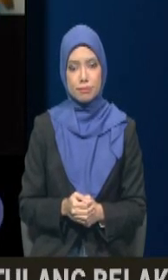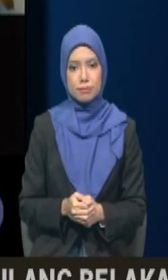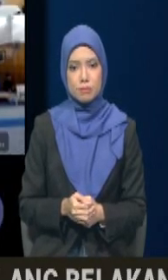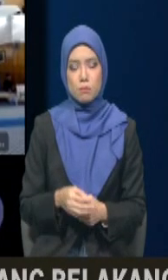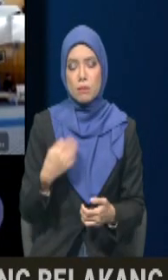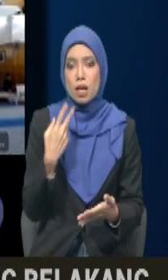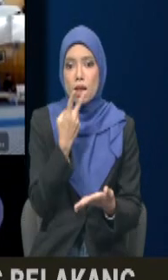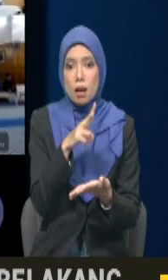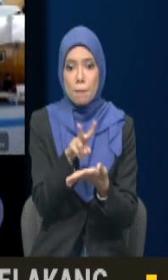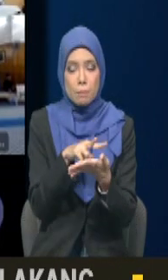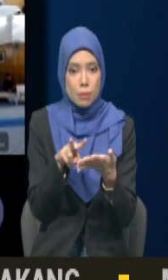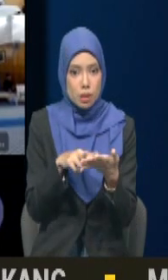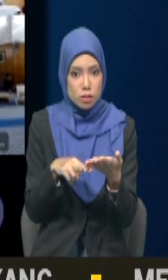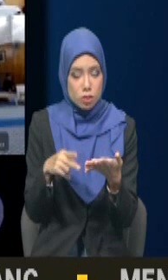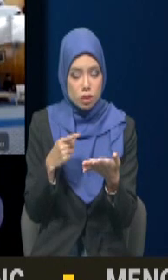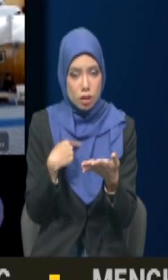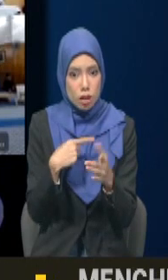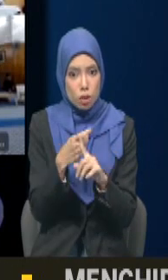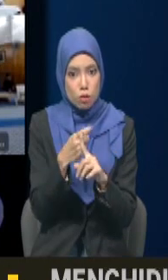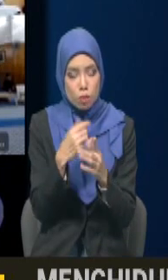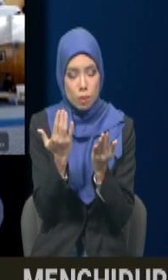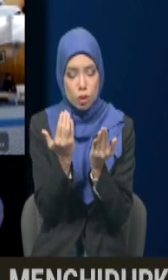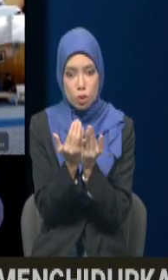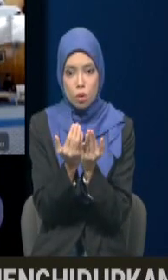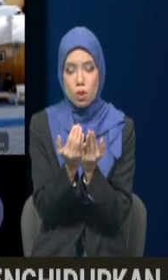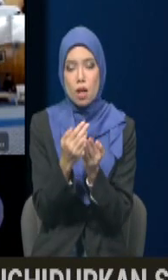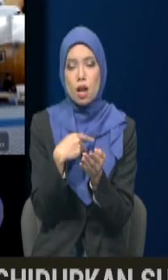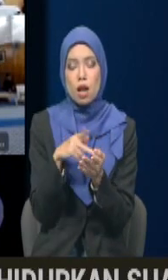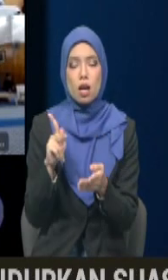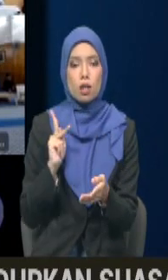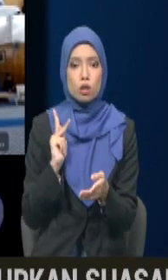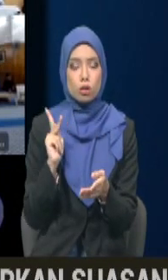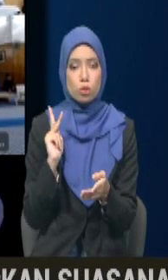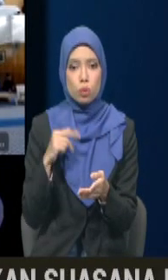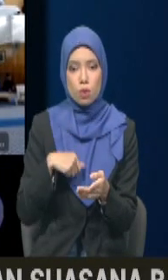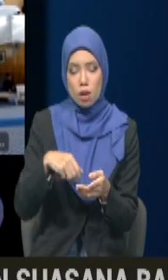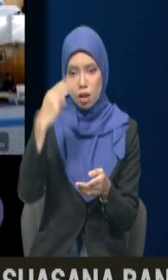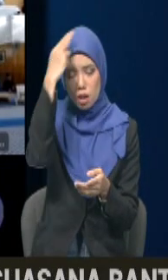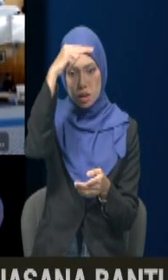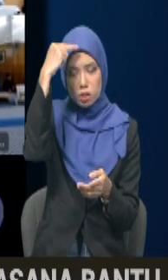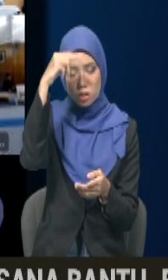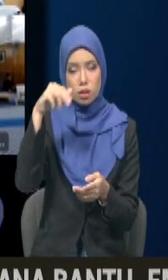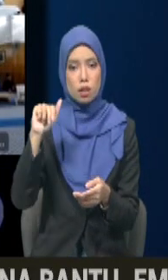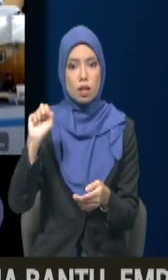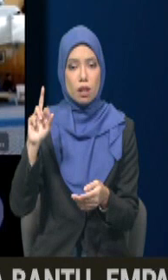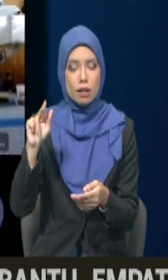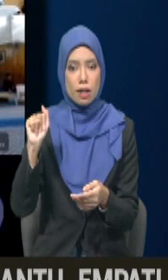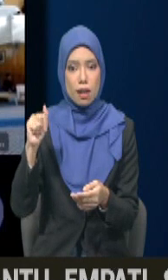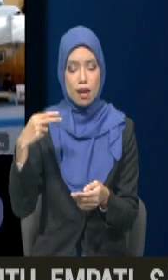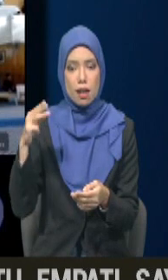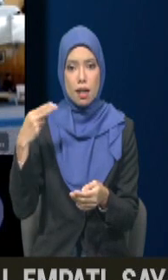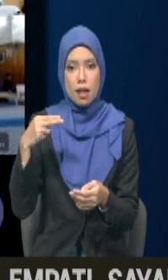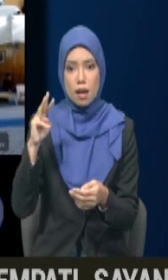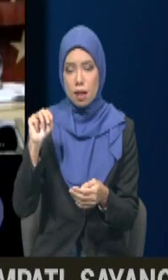bacaan sayidul istighfar dan surah al-fatihah dipimpin oleh Awang aliuddin bin Haji Abdul Rahman timbalan setiausa tetap